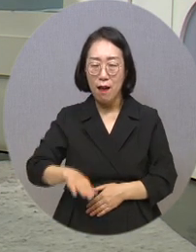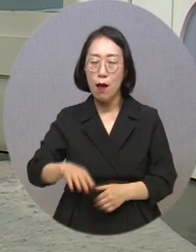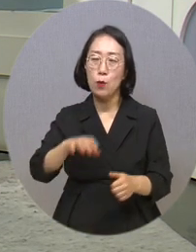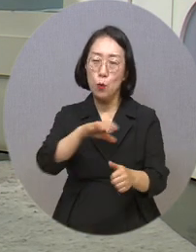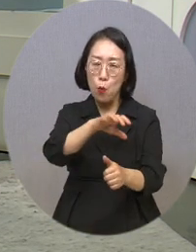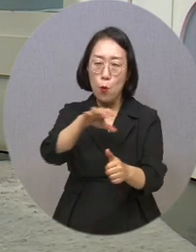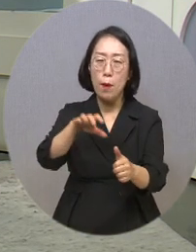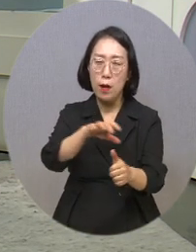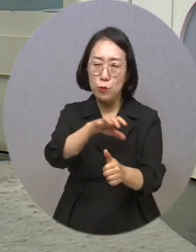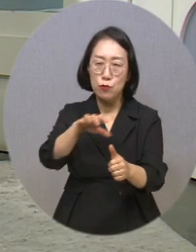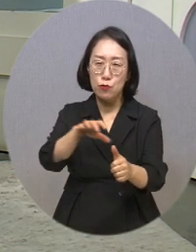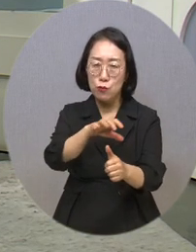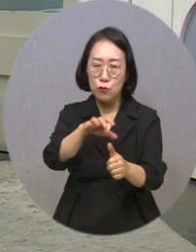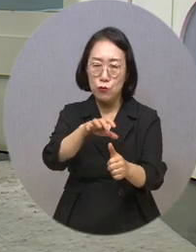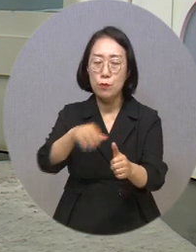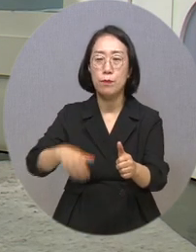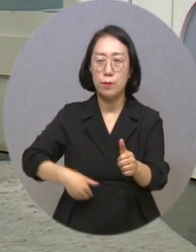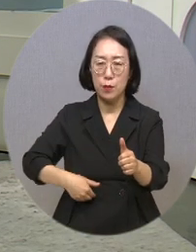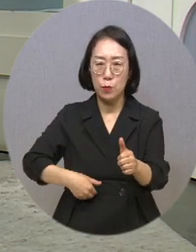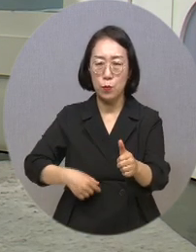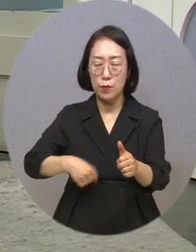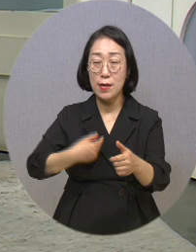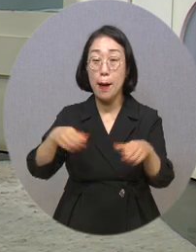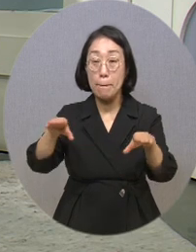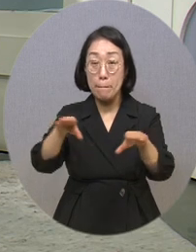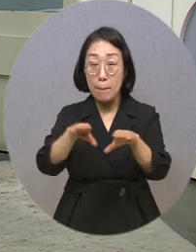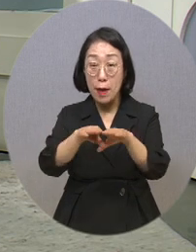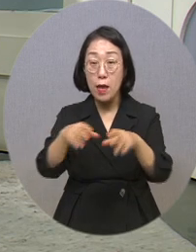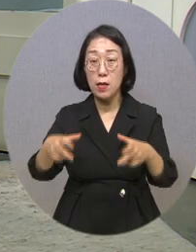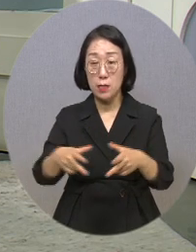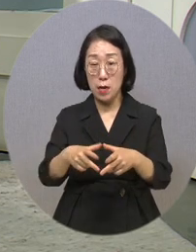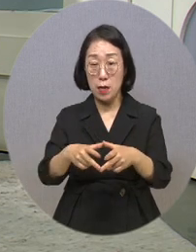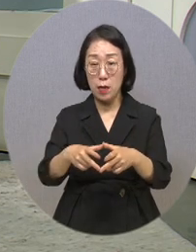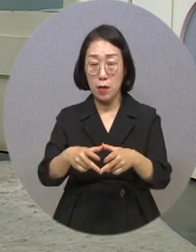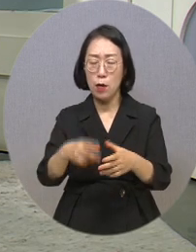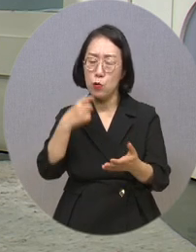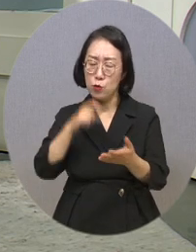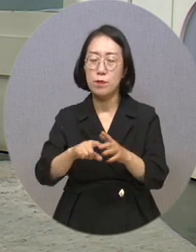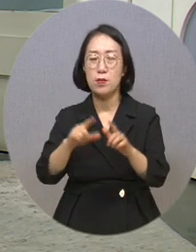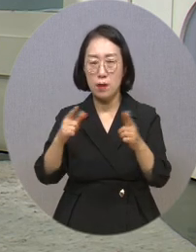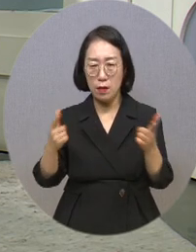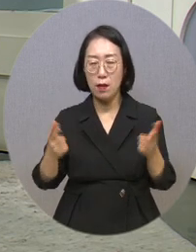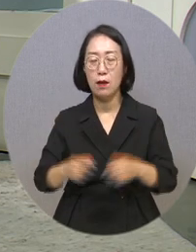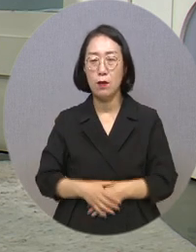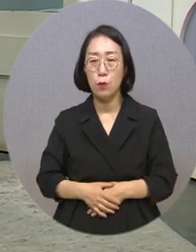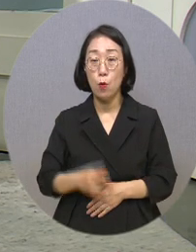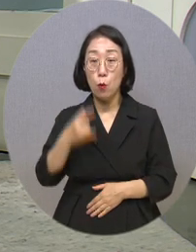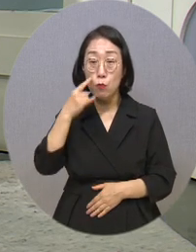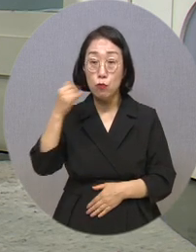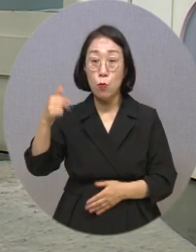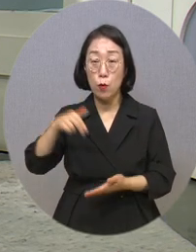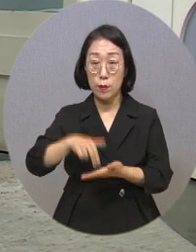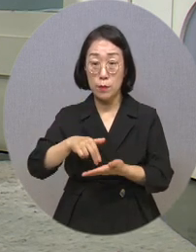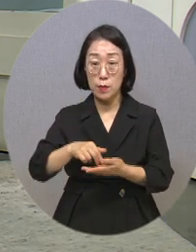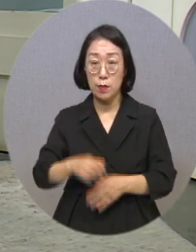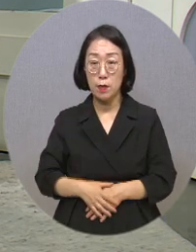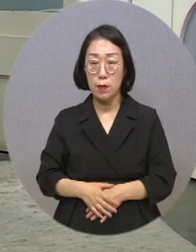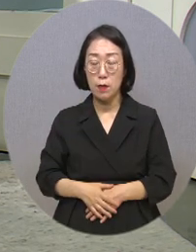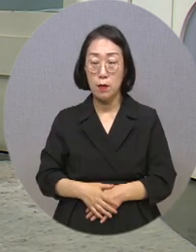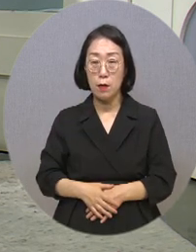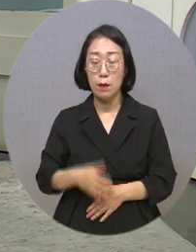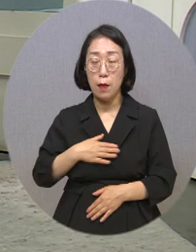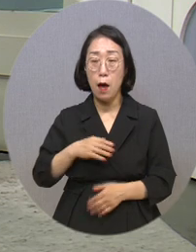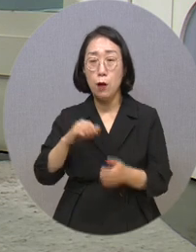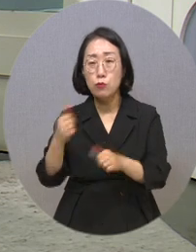돌봐줘야 될 입장이죠. 그러니까 자폐성 장애는 그래서 좀 어렵고 그 부모들이 부모 사후를